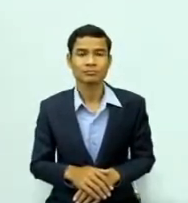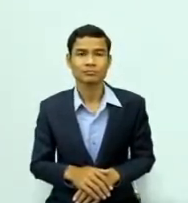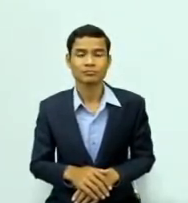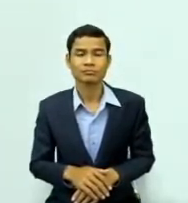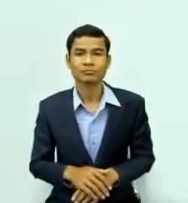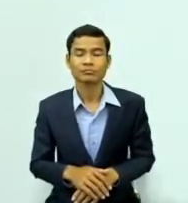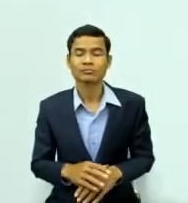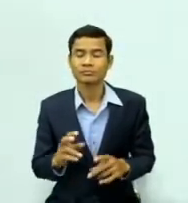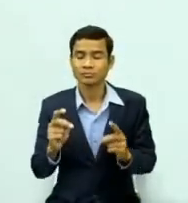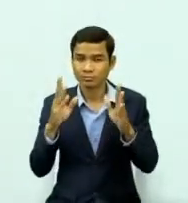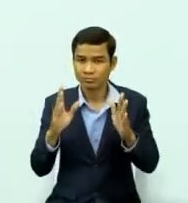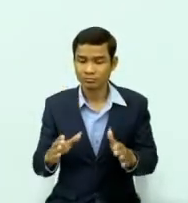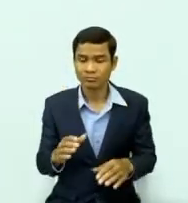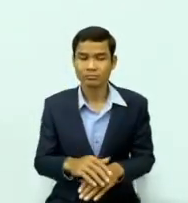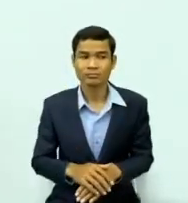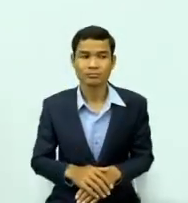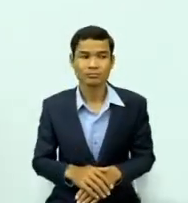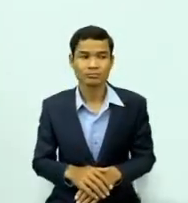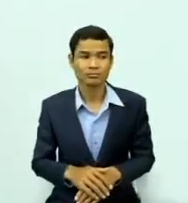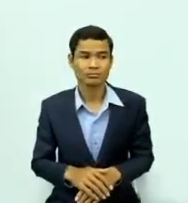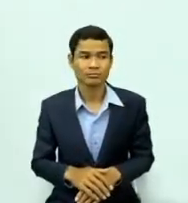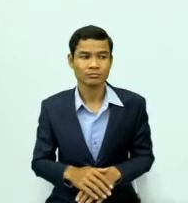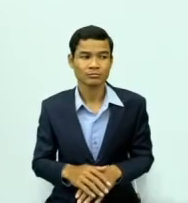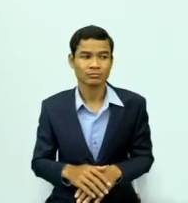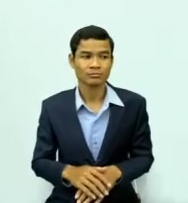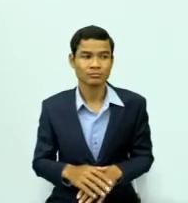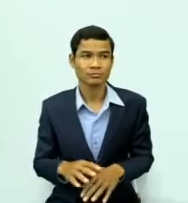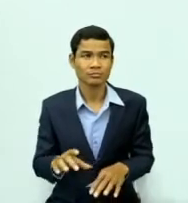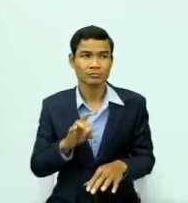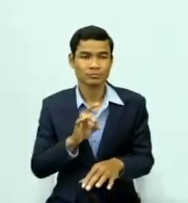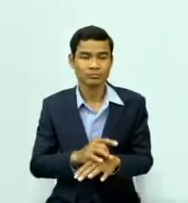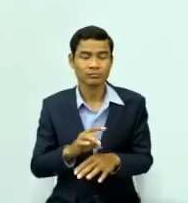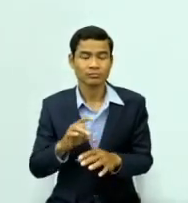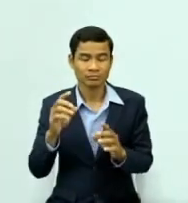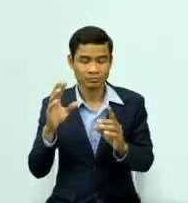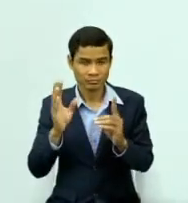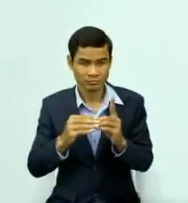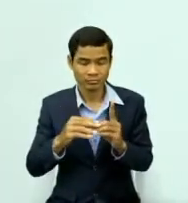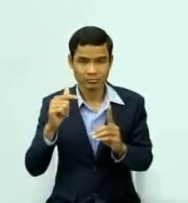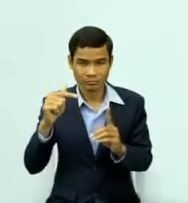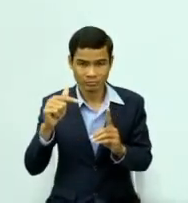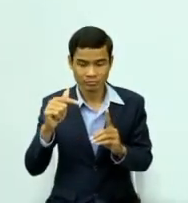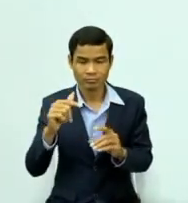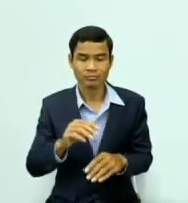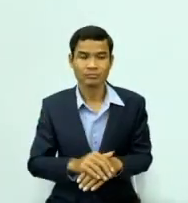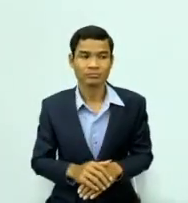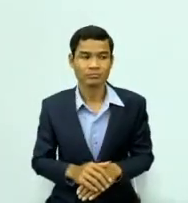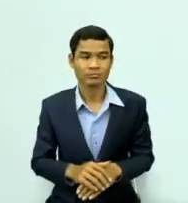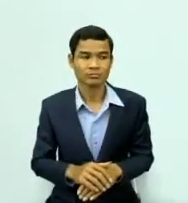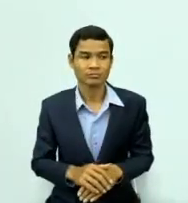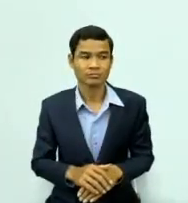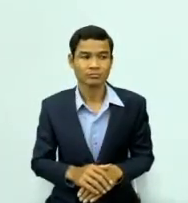u từ hò thả chà ca na dương xong chùm mùi nè chân chân nè ngờ chà